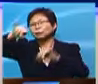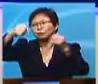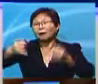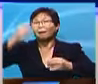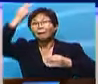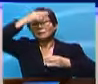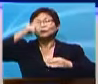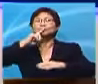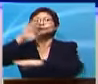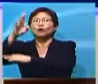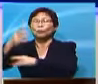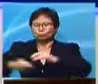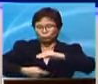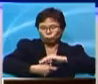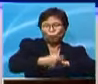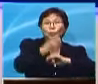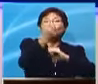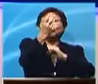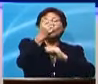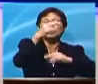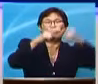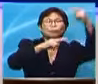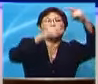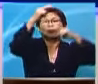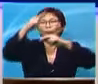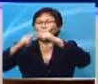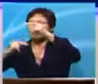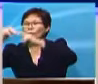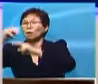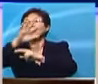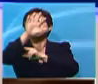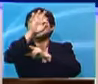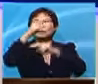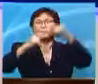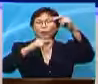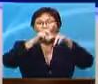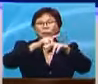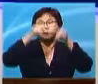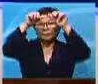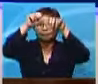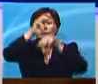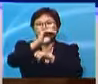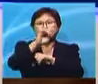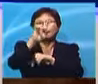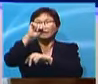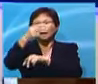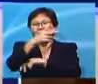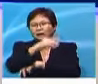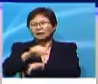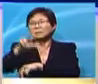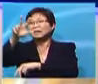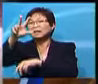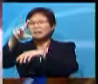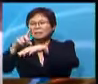Malaysia perjanjian penyewaan 12 bangunan itu merangkumi sembilan bangunan di Mekah dan tiga di